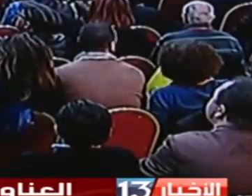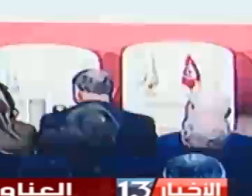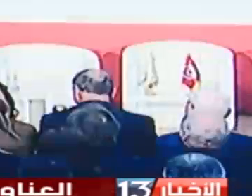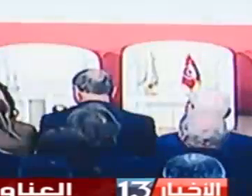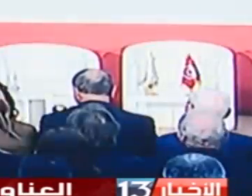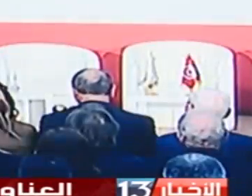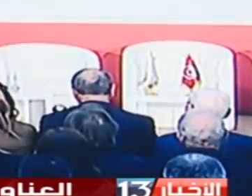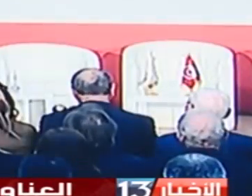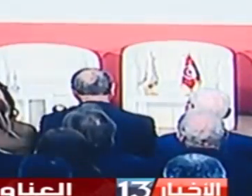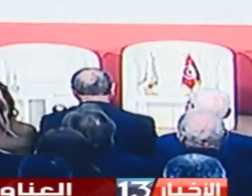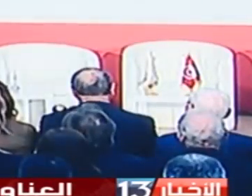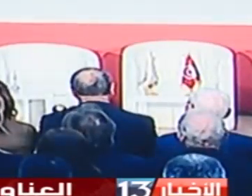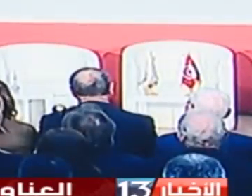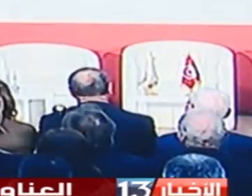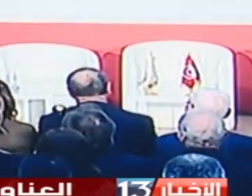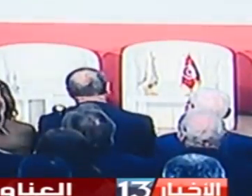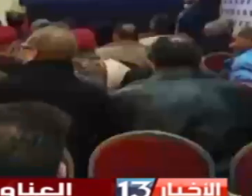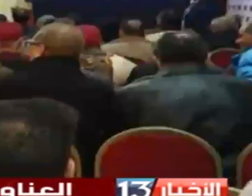تكرار